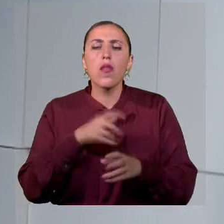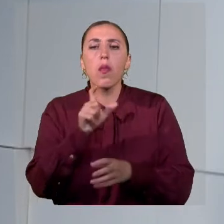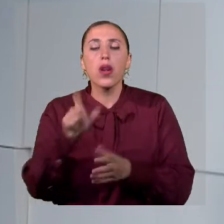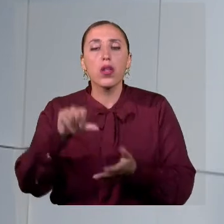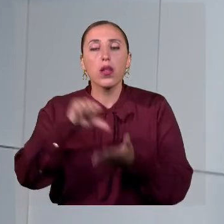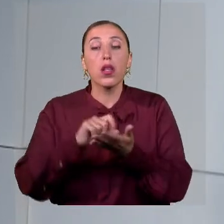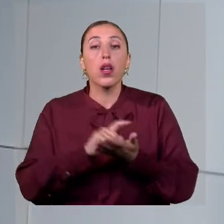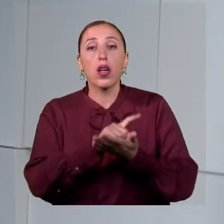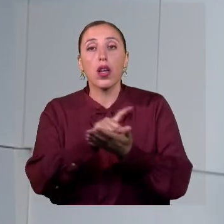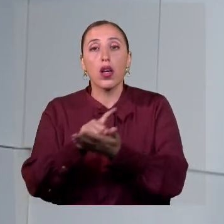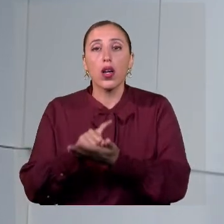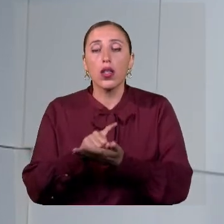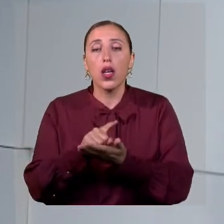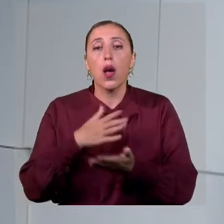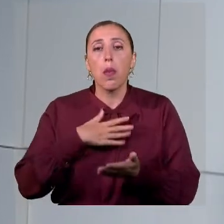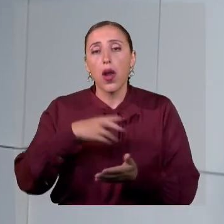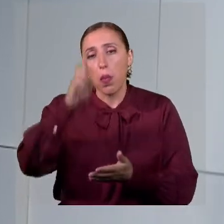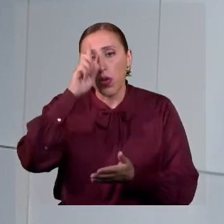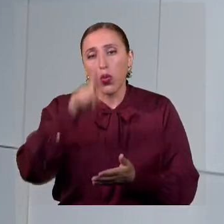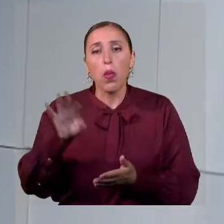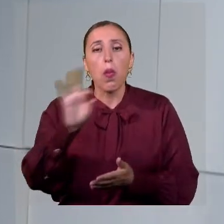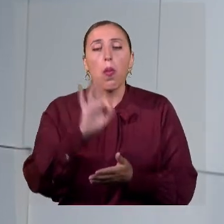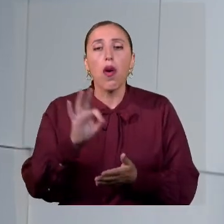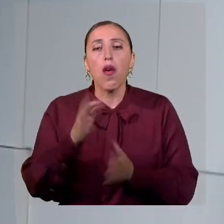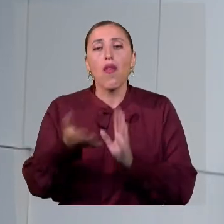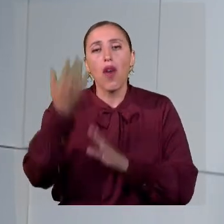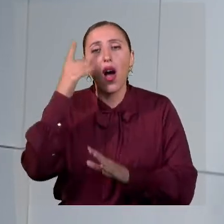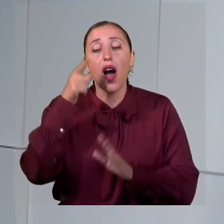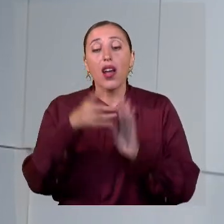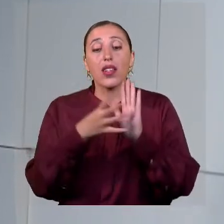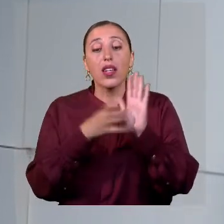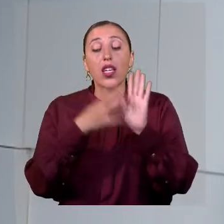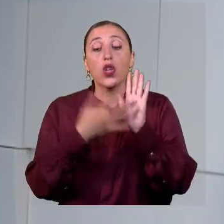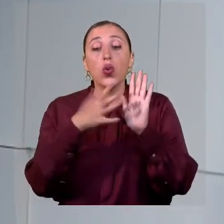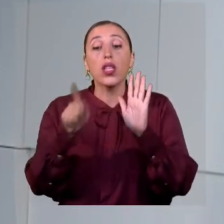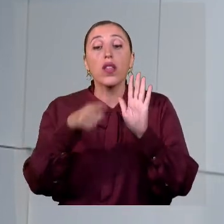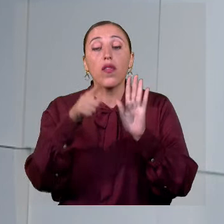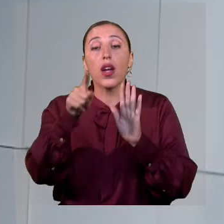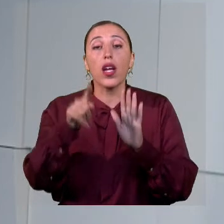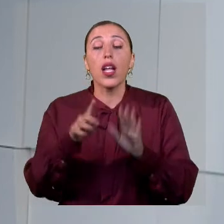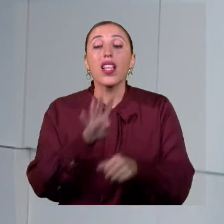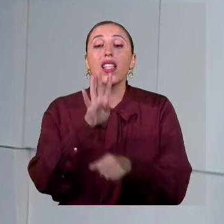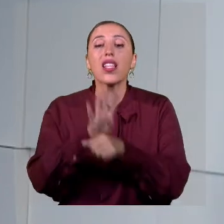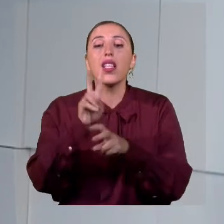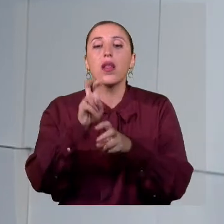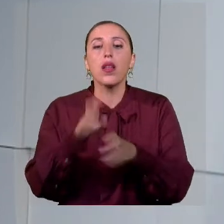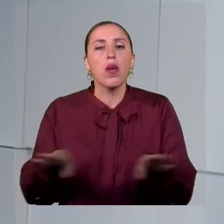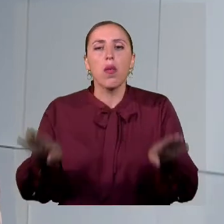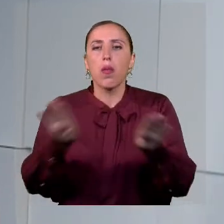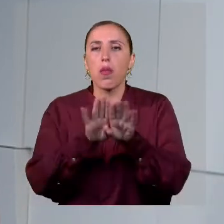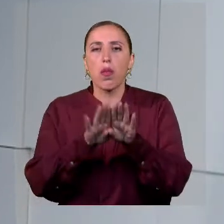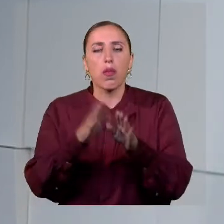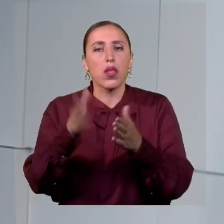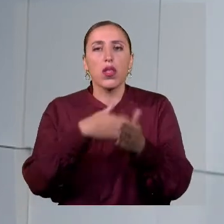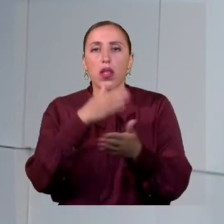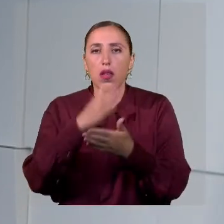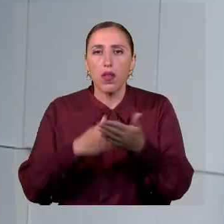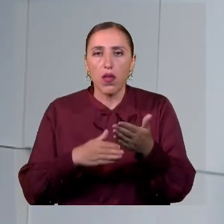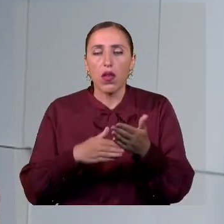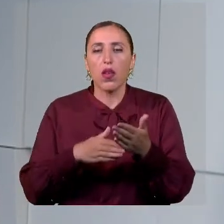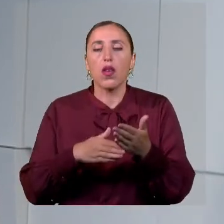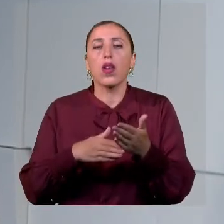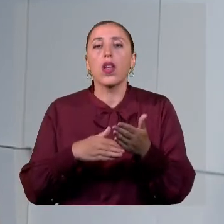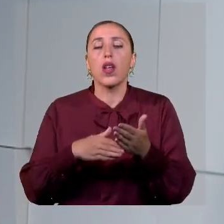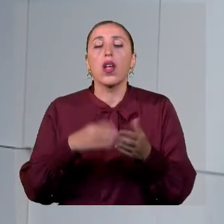այդեջը վաղուց է փակել, դեռևս 95 թվականից է փակել, Եվրոպայի խորհրդի անդամակցությամբ է փակել եւ հետեւողականորեն